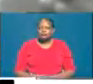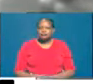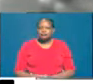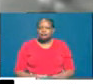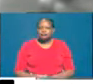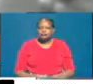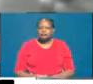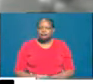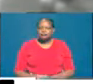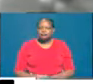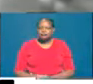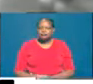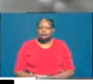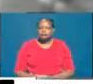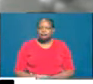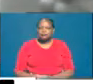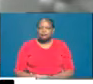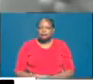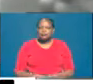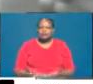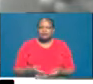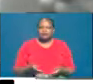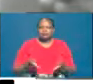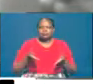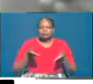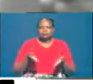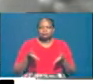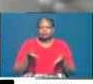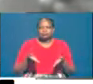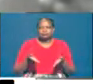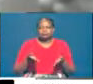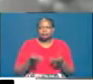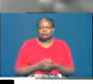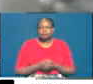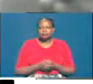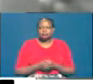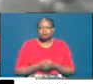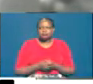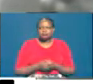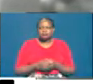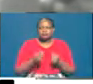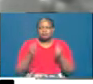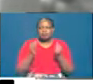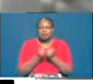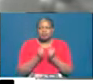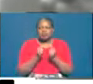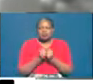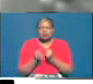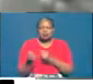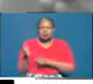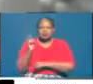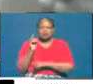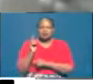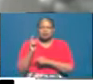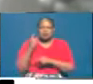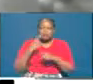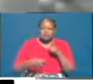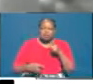Sasa ni siku yetu ya mwaka wa 10 tangu